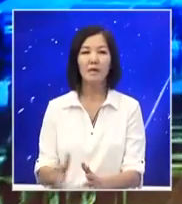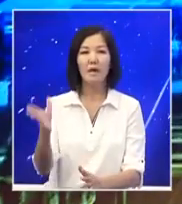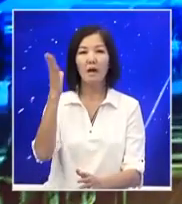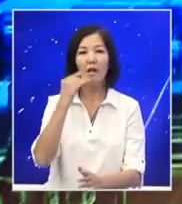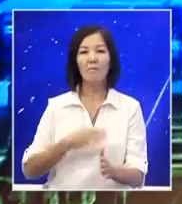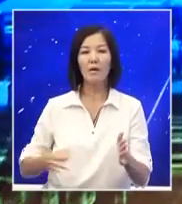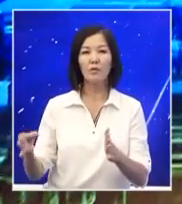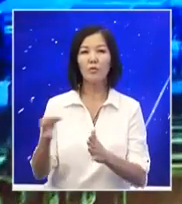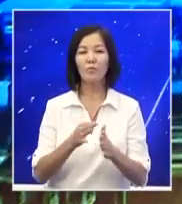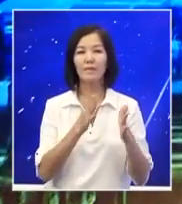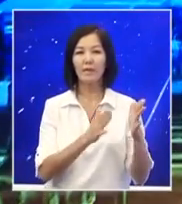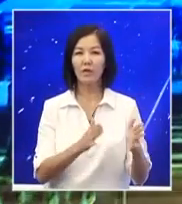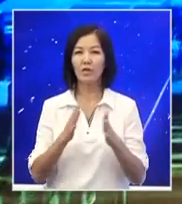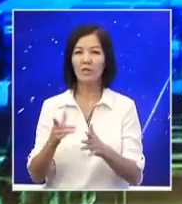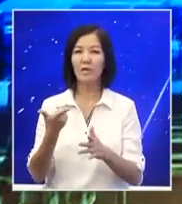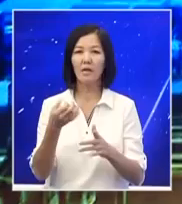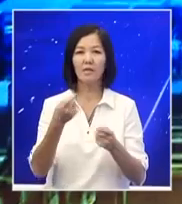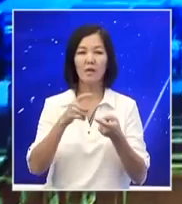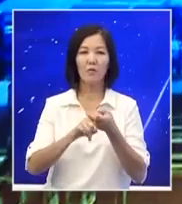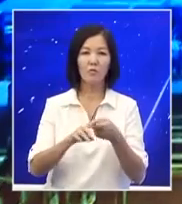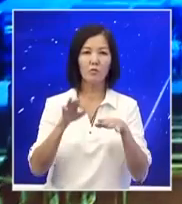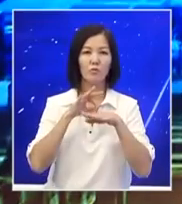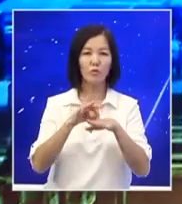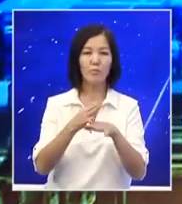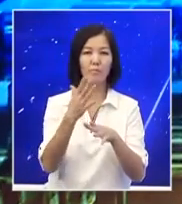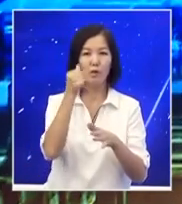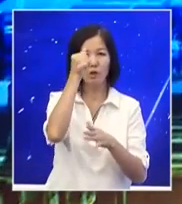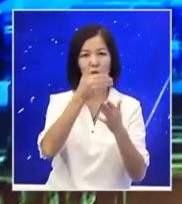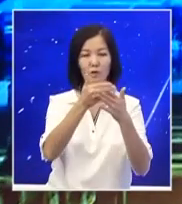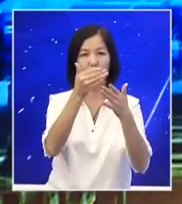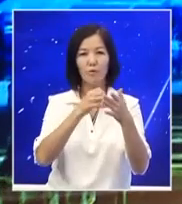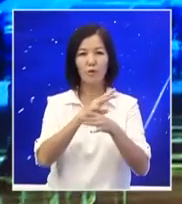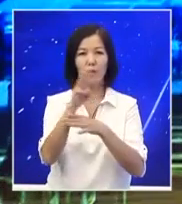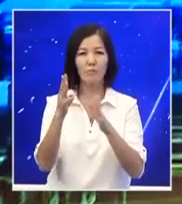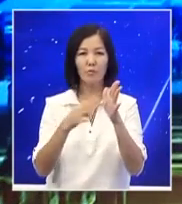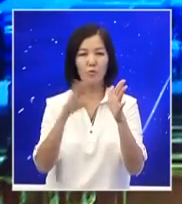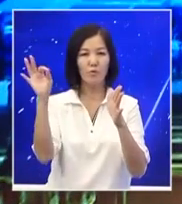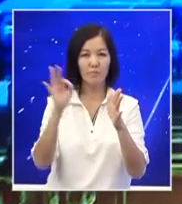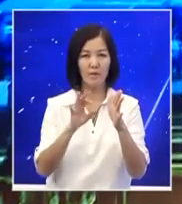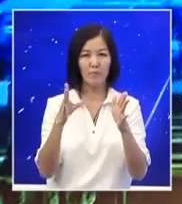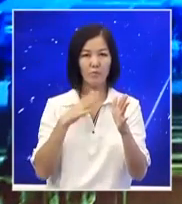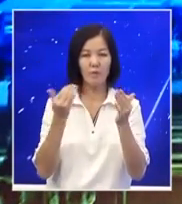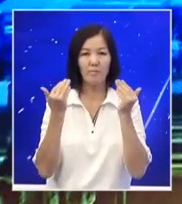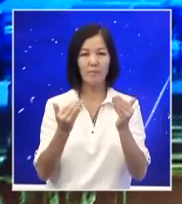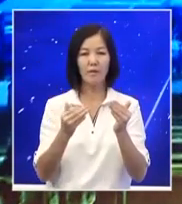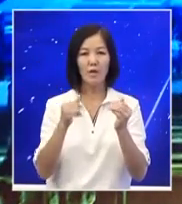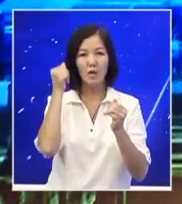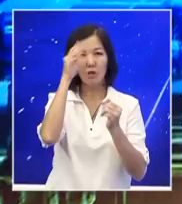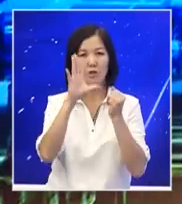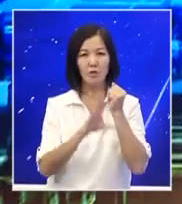Алматы облысын кешенді газдандыру үрдісі қарқынды. Осыдан 5 жыл бұрын қамту деңгейі 9% болатын. Биыл жыл